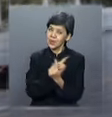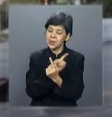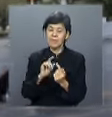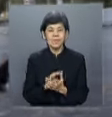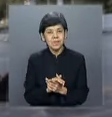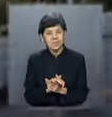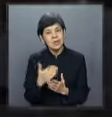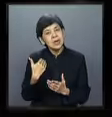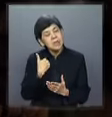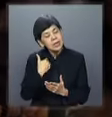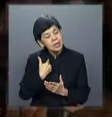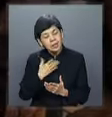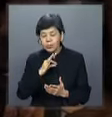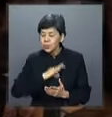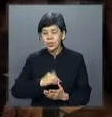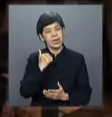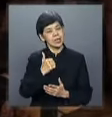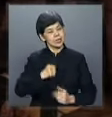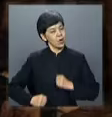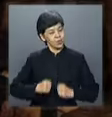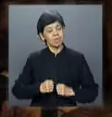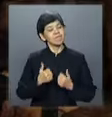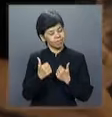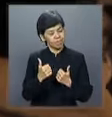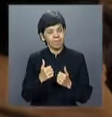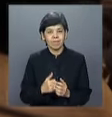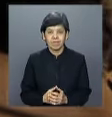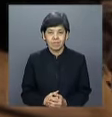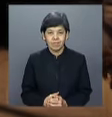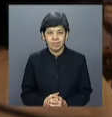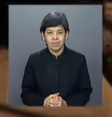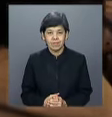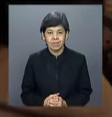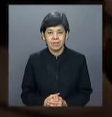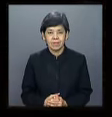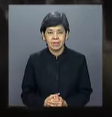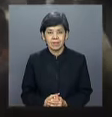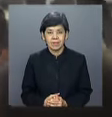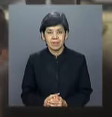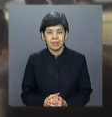จะมีสิ่งที่ดีๆเกิดขึ้นจากเยาวชนตรงนี้ค่ะ